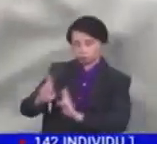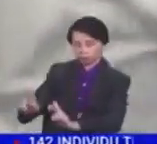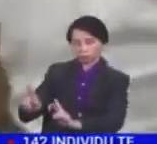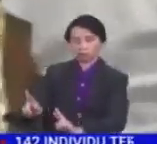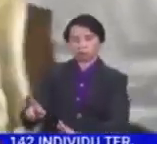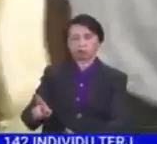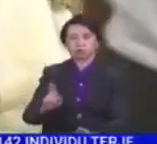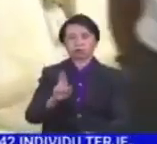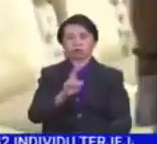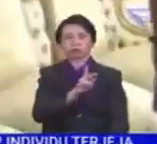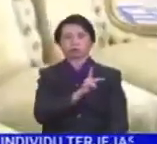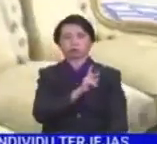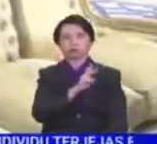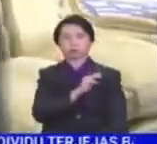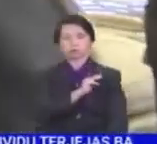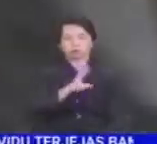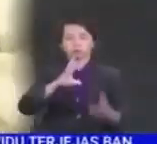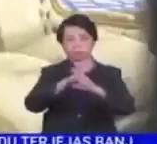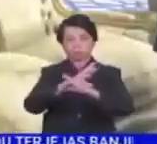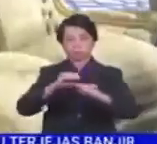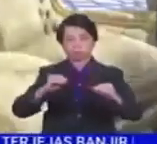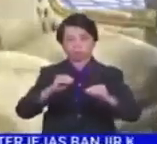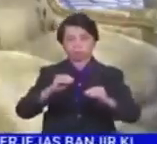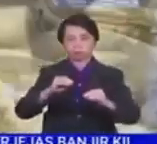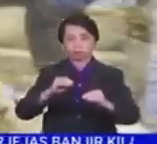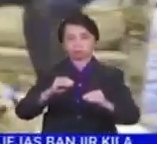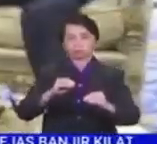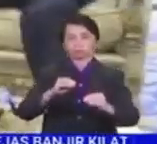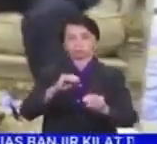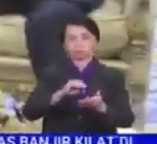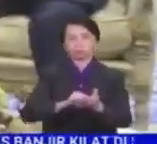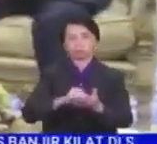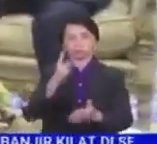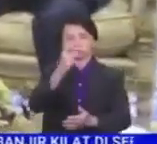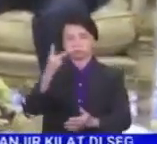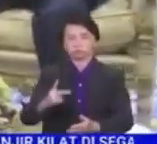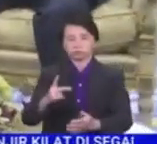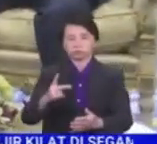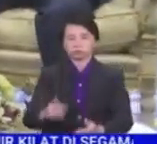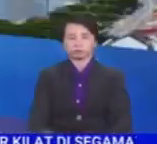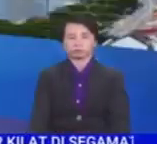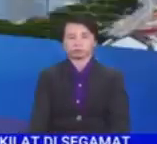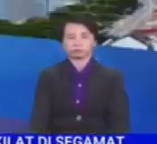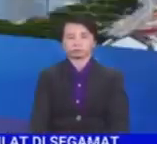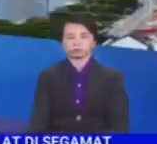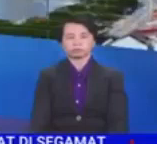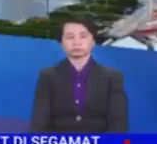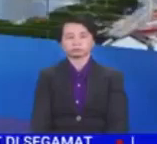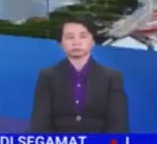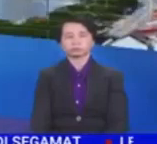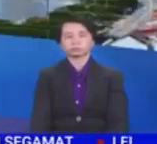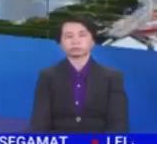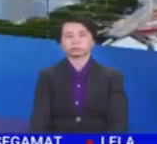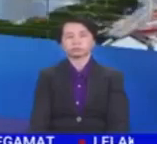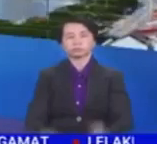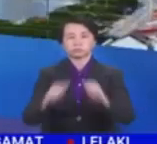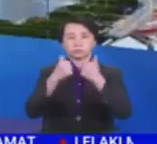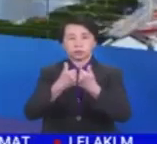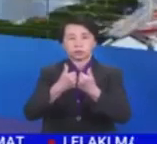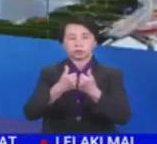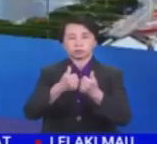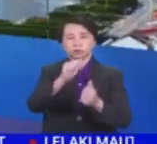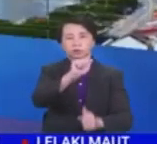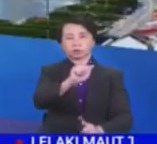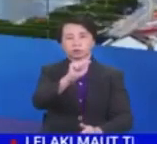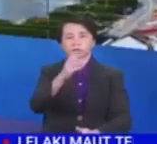terhadap rhymes Rawa Datuk kita Syiah Ponco itu nopeng di kucing hari ini Regency and tidak